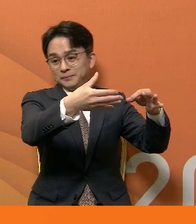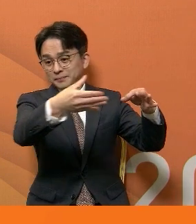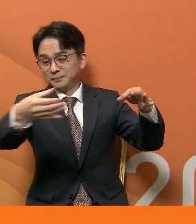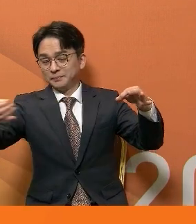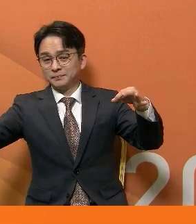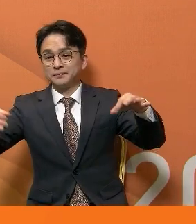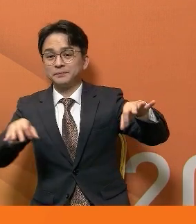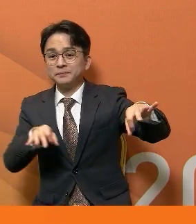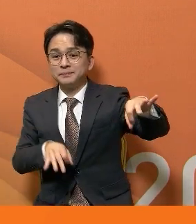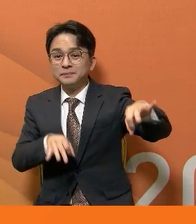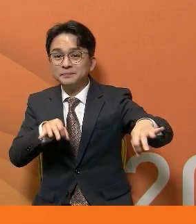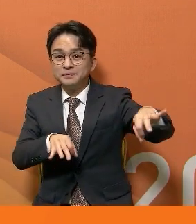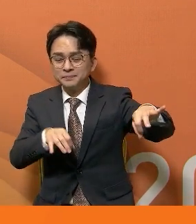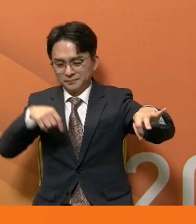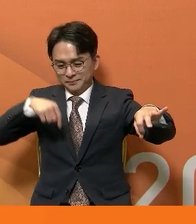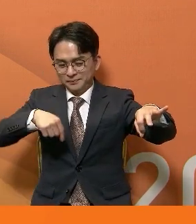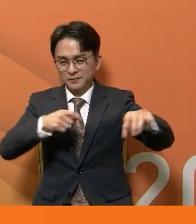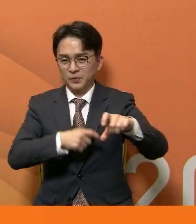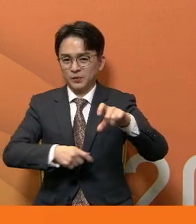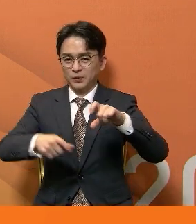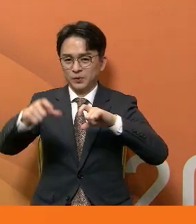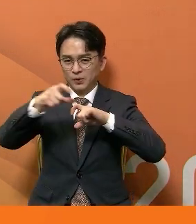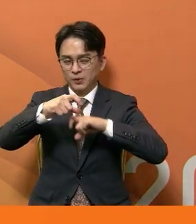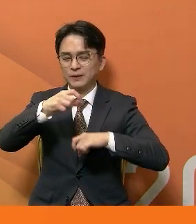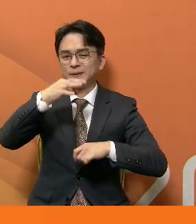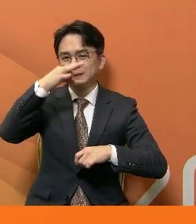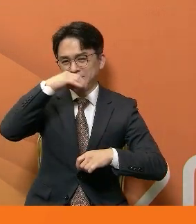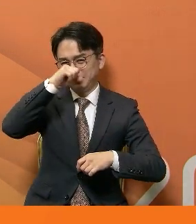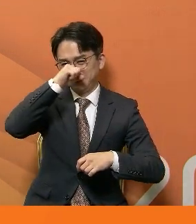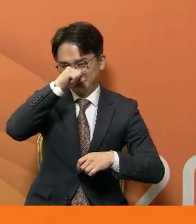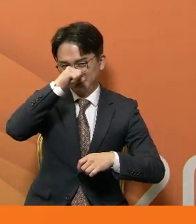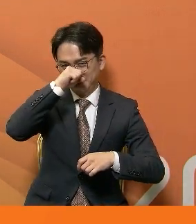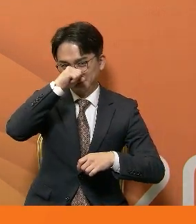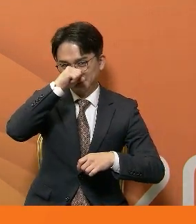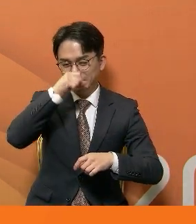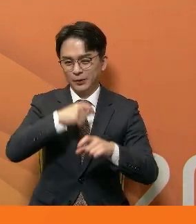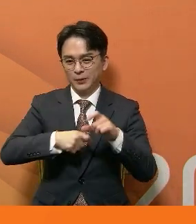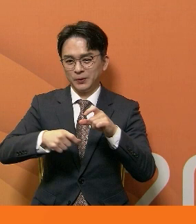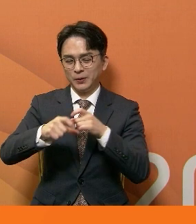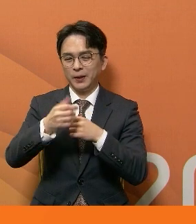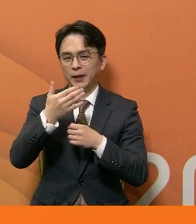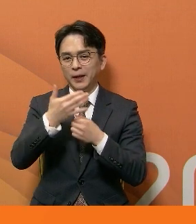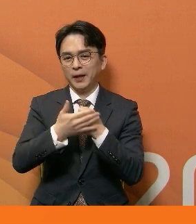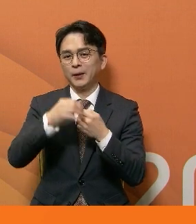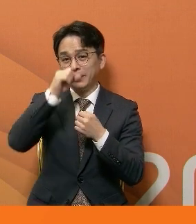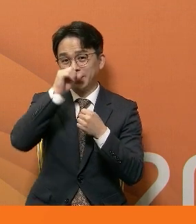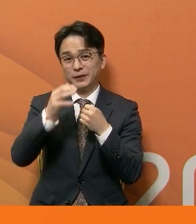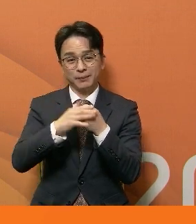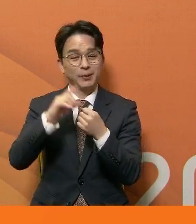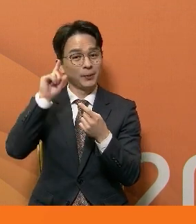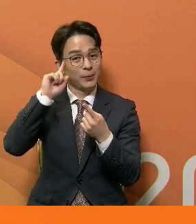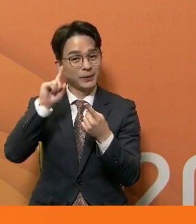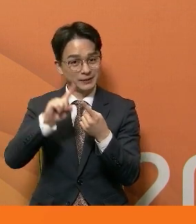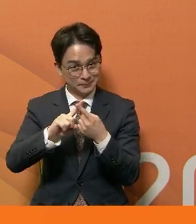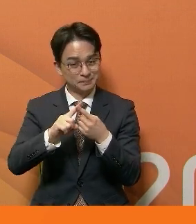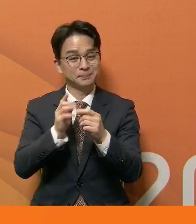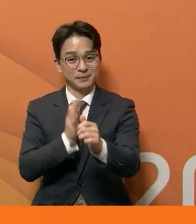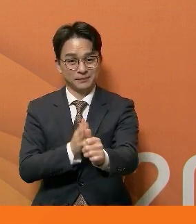훨씬 더 우대 조건으로 돈을 유치를 하실 수가 있기 때문에 더 관심을 가져주셨으면 하는 바람입니다